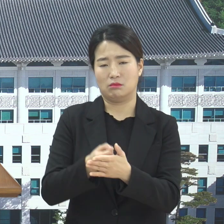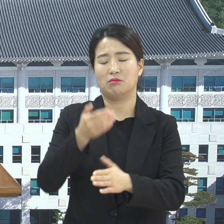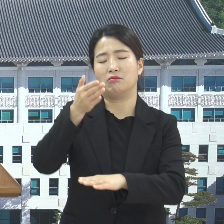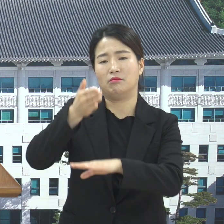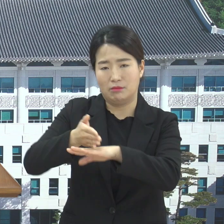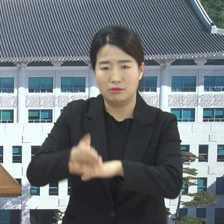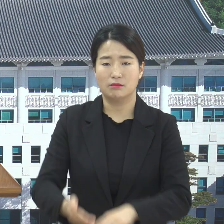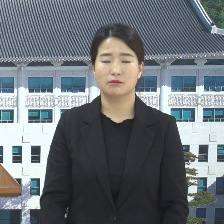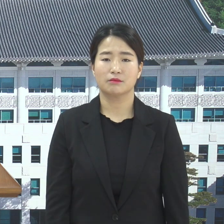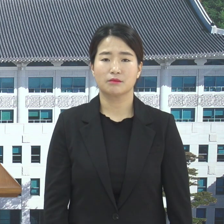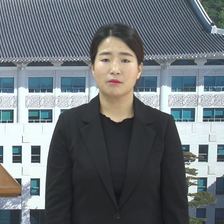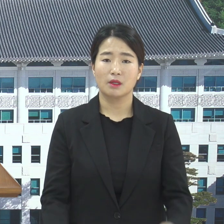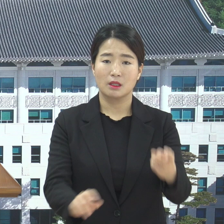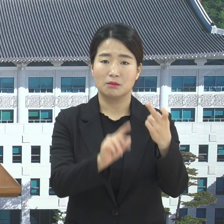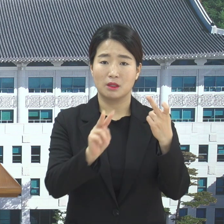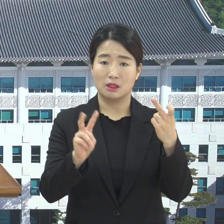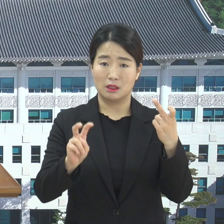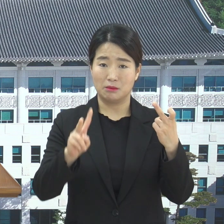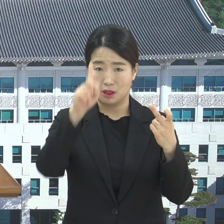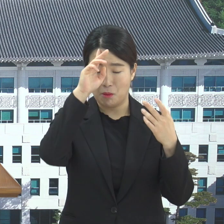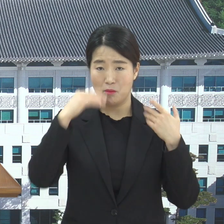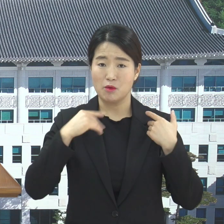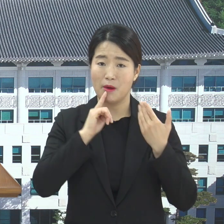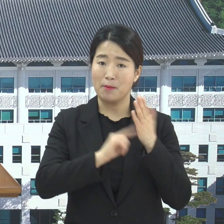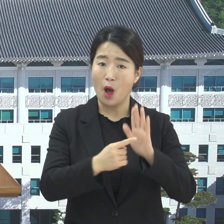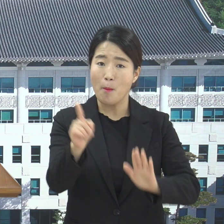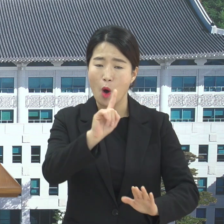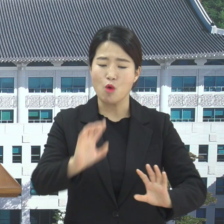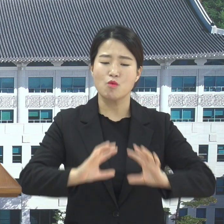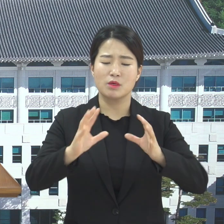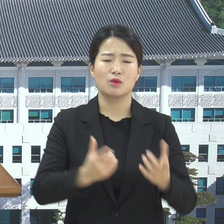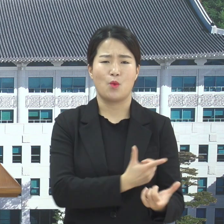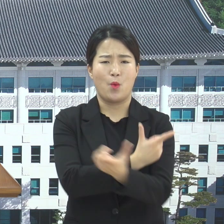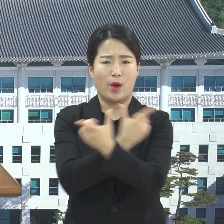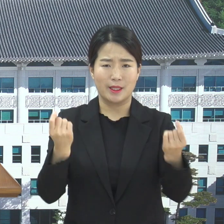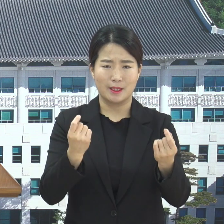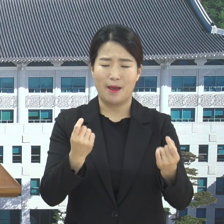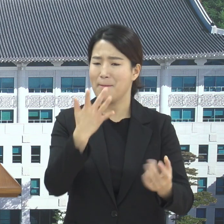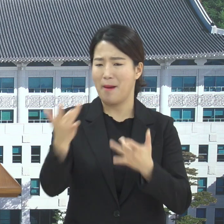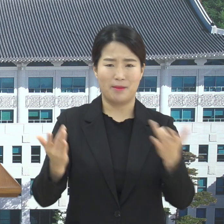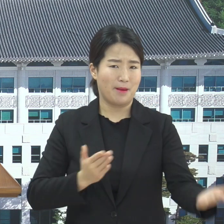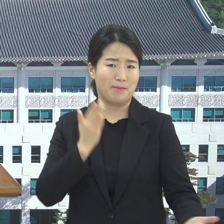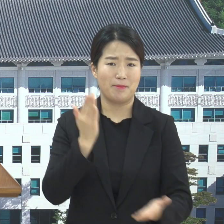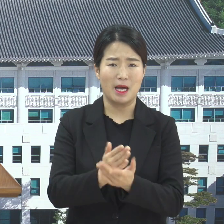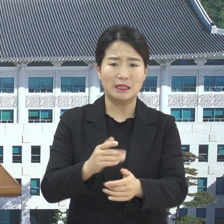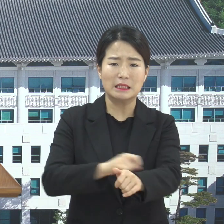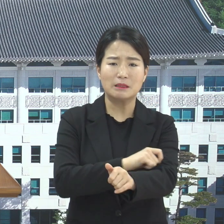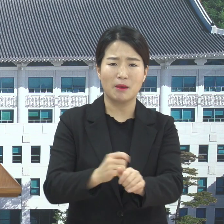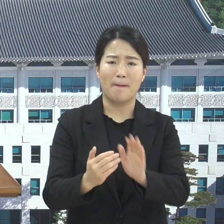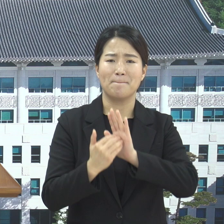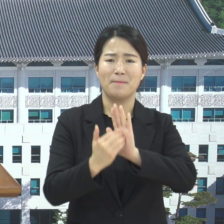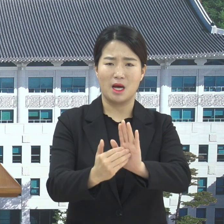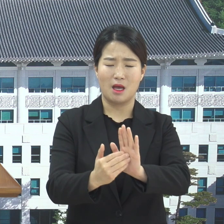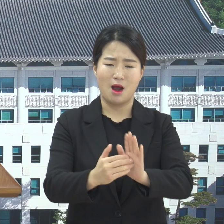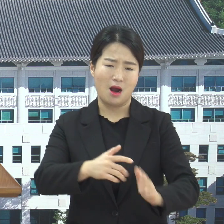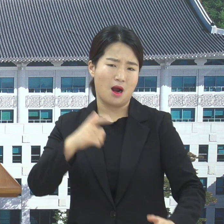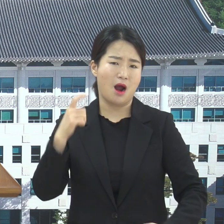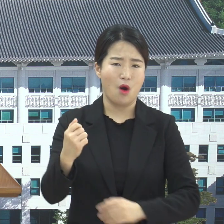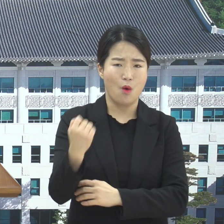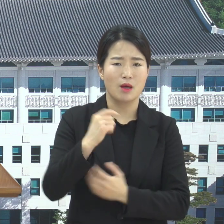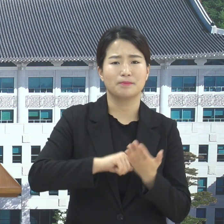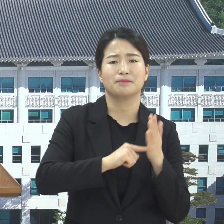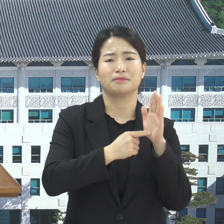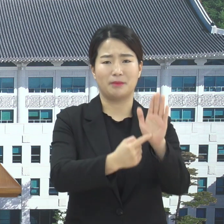정부는 12월 22일 우리 국민 모두에게 예외 없이 적용되는 특별 방역 강화 대책을